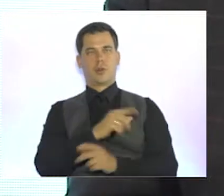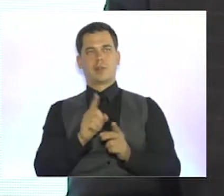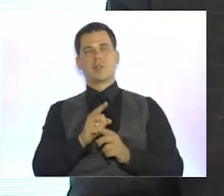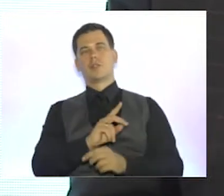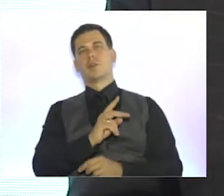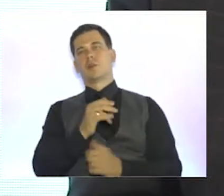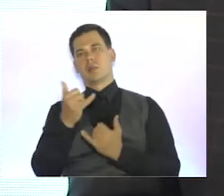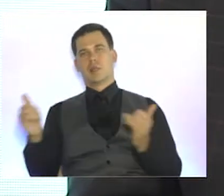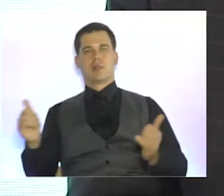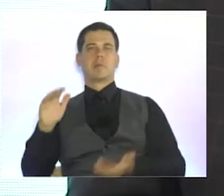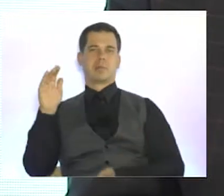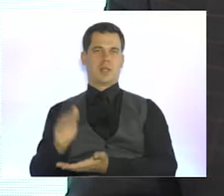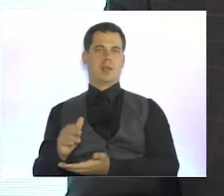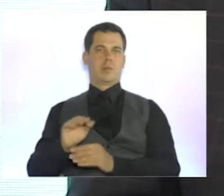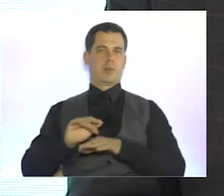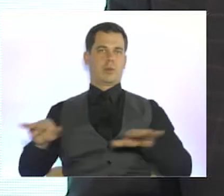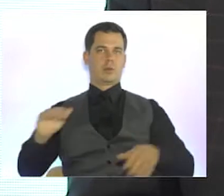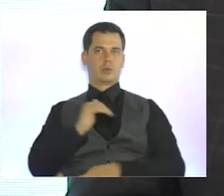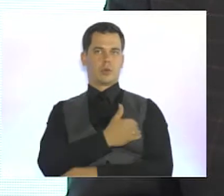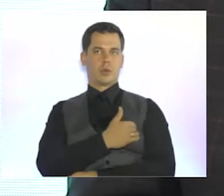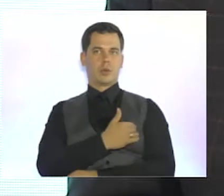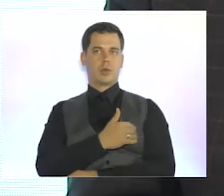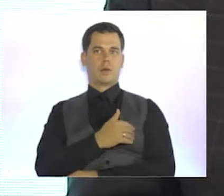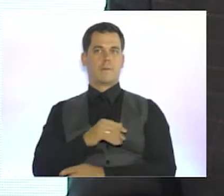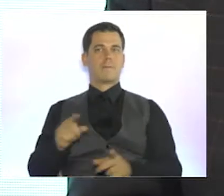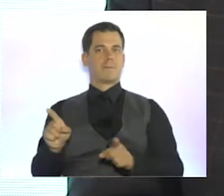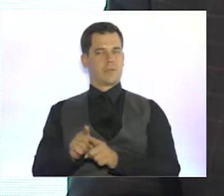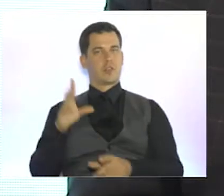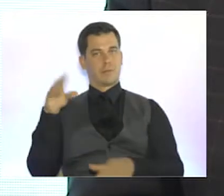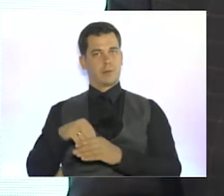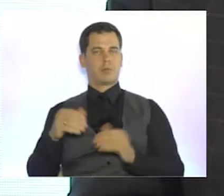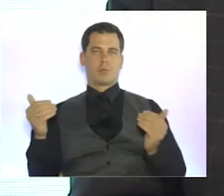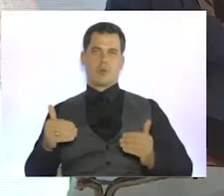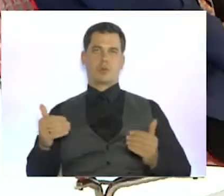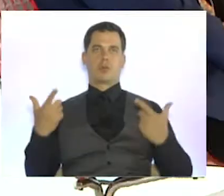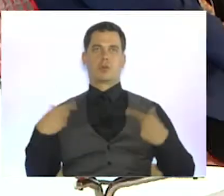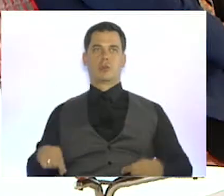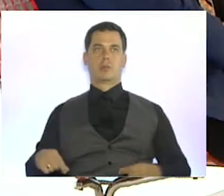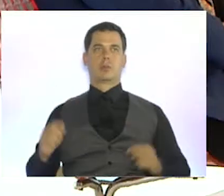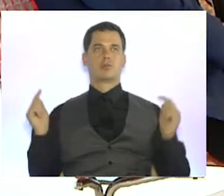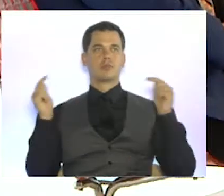uczelniach mniej renomowanych mogą pojawić się osoby